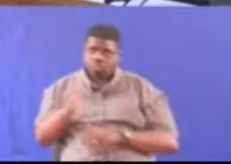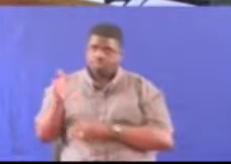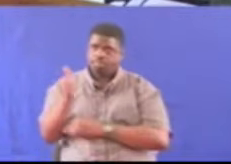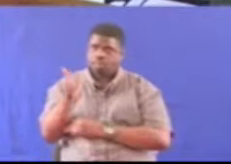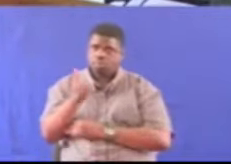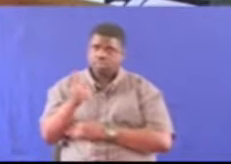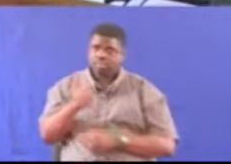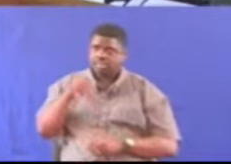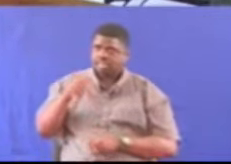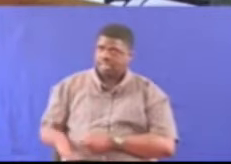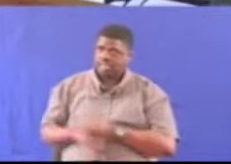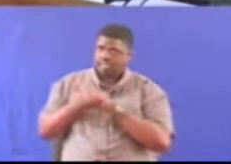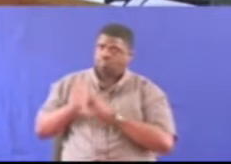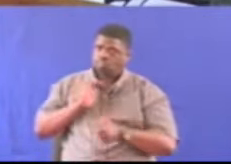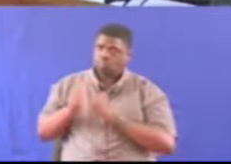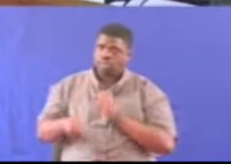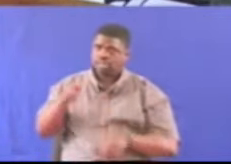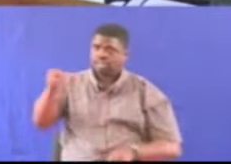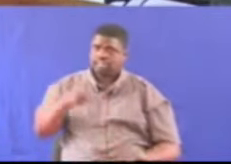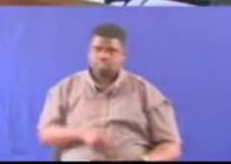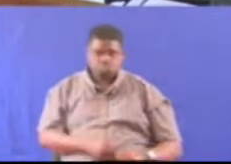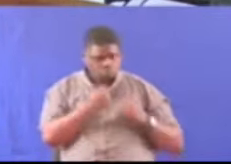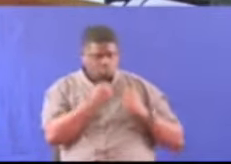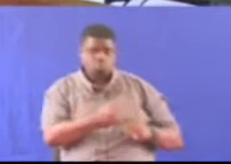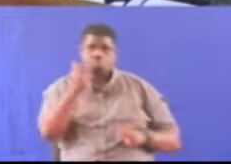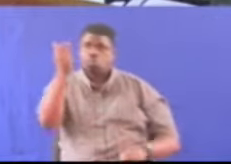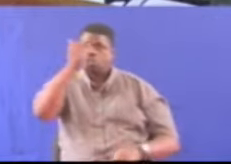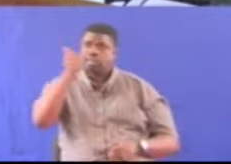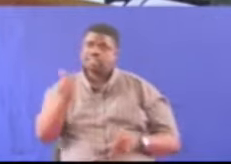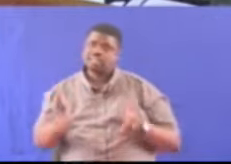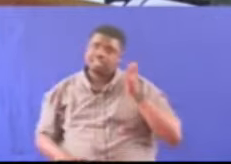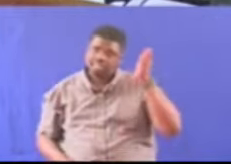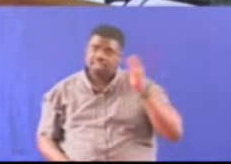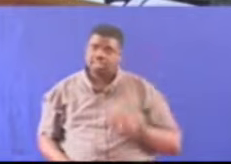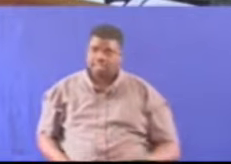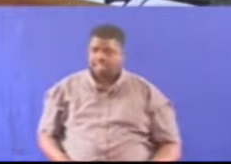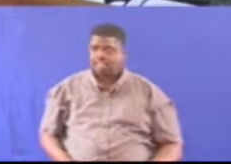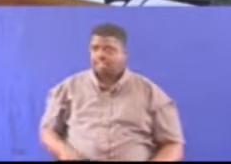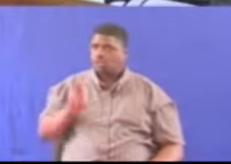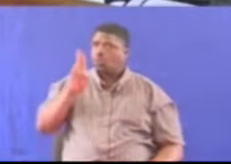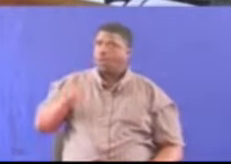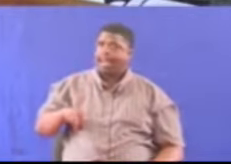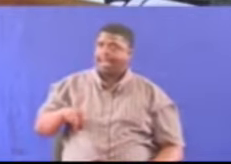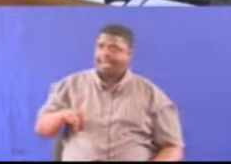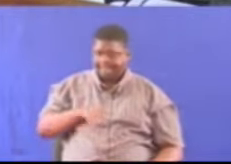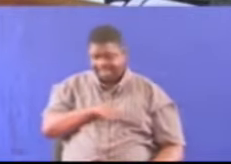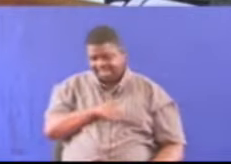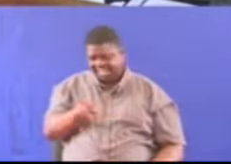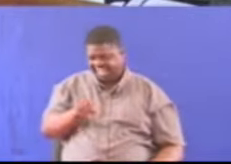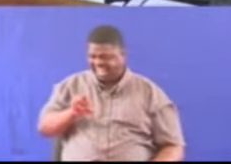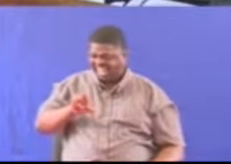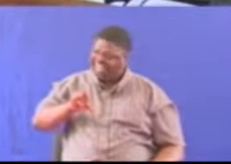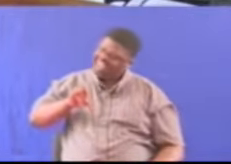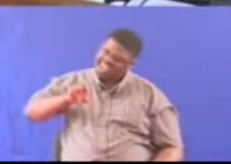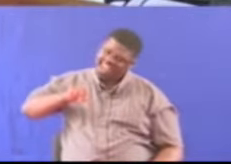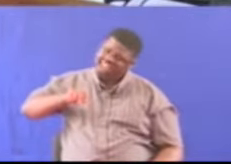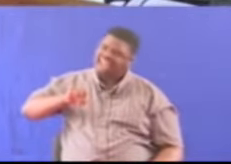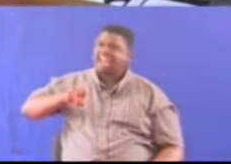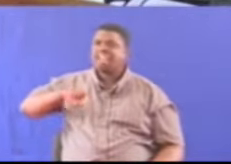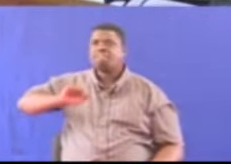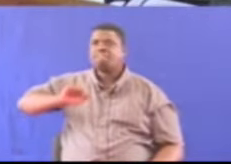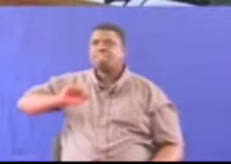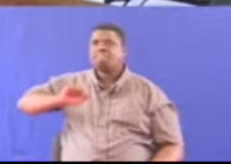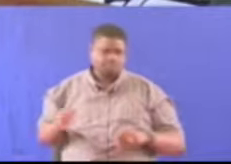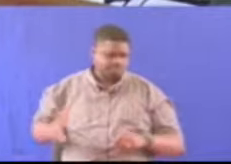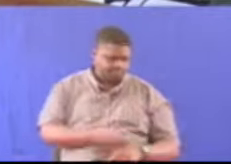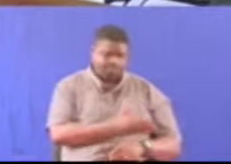naibu mwakilishi wa kudumu wa Tanzania Umoja wa Mataifa Geneva, Mheshimiwa Balozi Suleiman